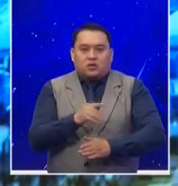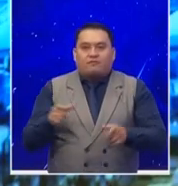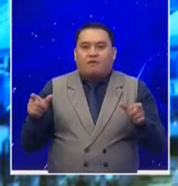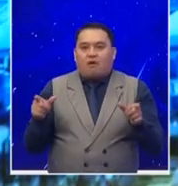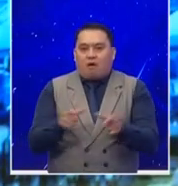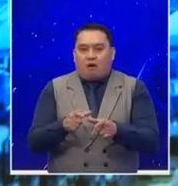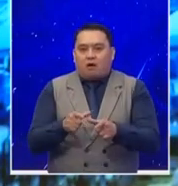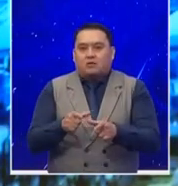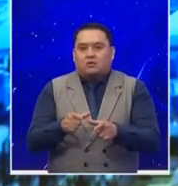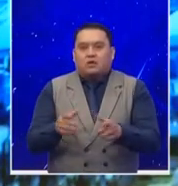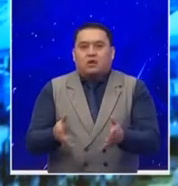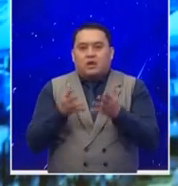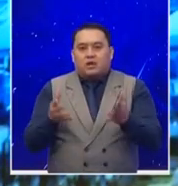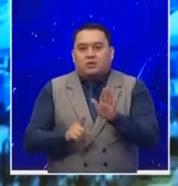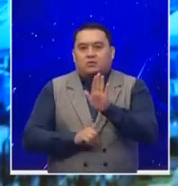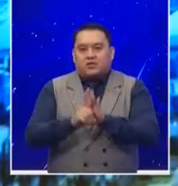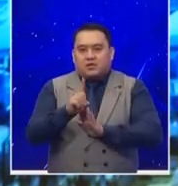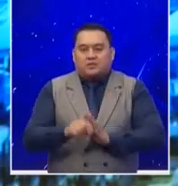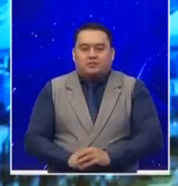карантин талаптары жеңілдей бастады.